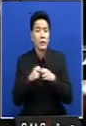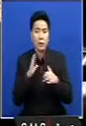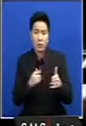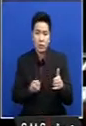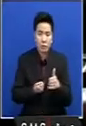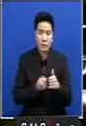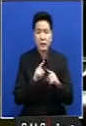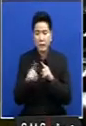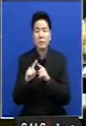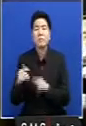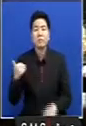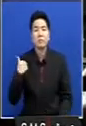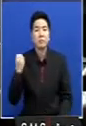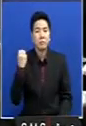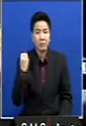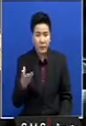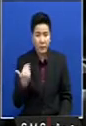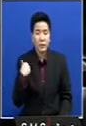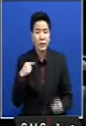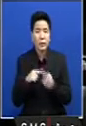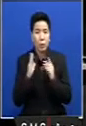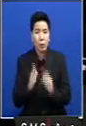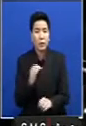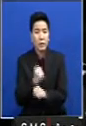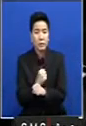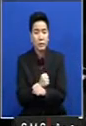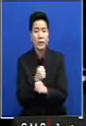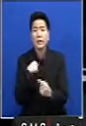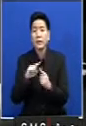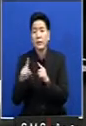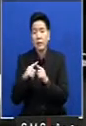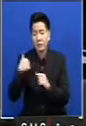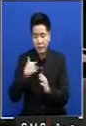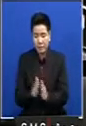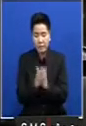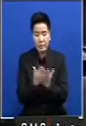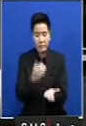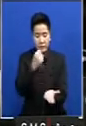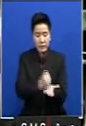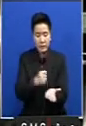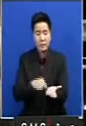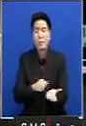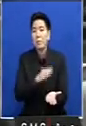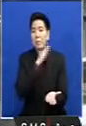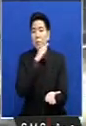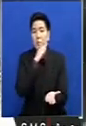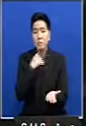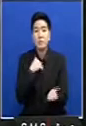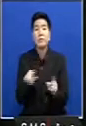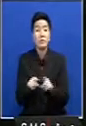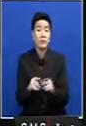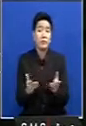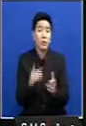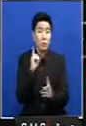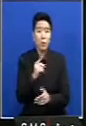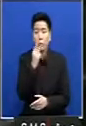รมข้ามชาติเนี่ยก็เยอะแล้วที่สำคัญเลยแรงงานต่างด้าวเวลาเข้ามาบางทีก็มีพาสปอร์ตปลอมเดินทางเข้ามานะคะ ครับต้องดูดีๆเพราะว่าอา